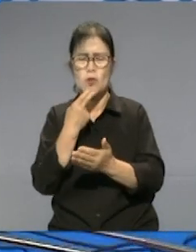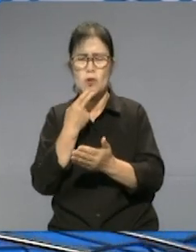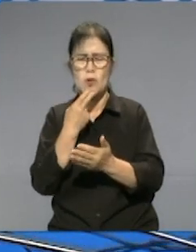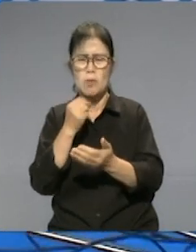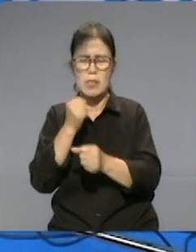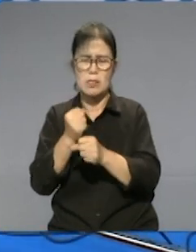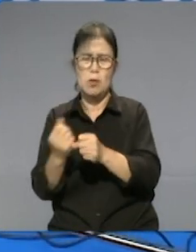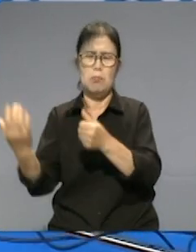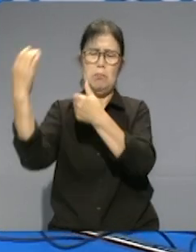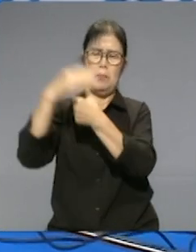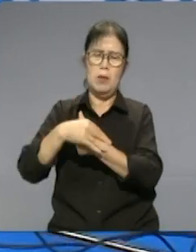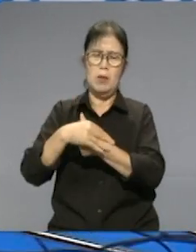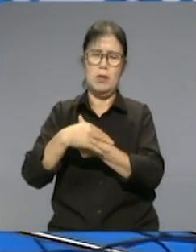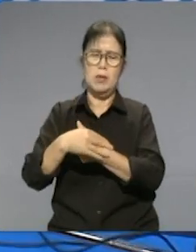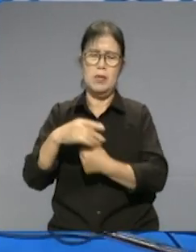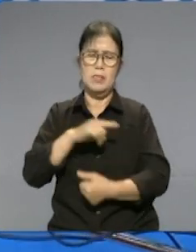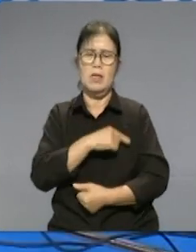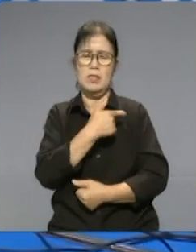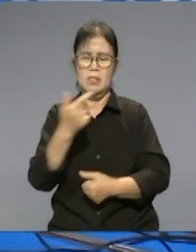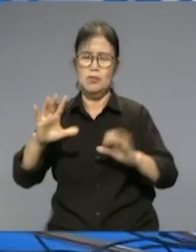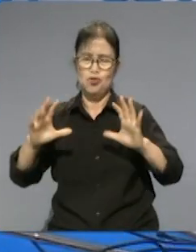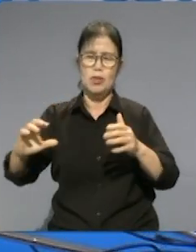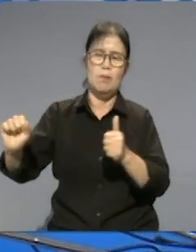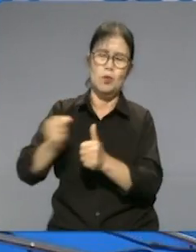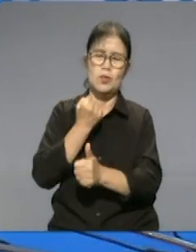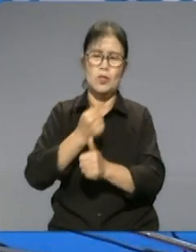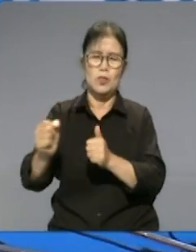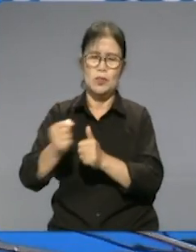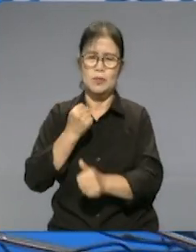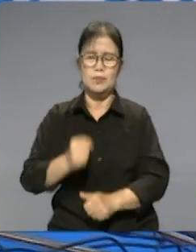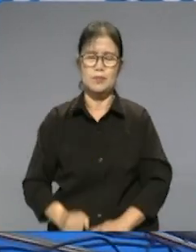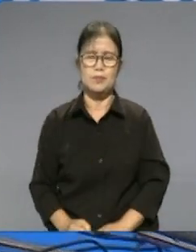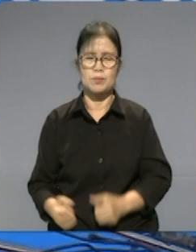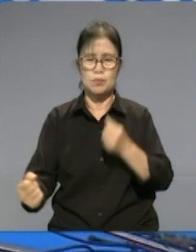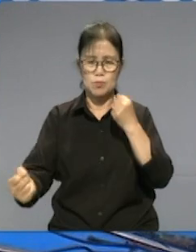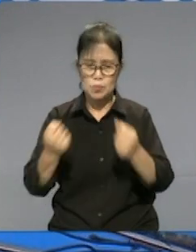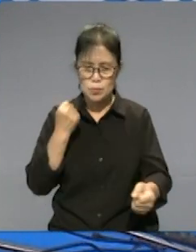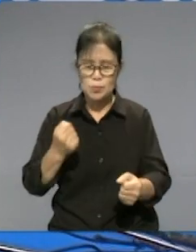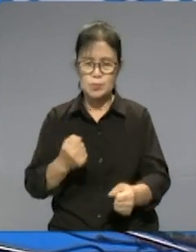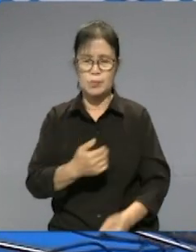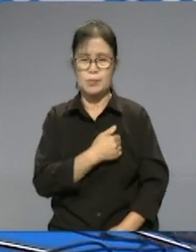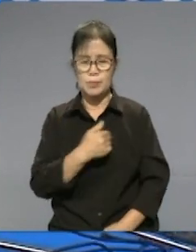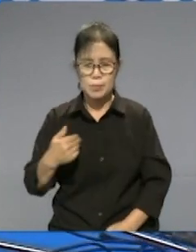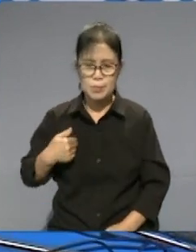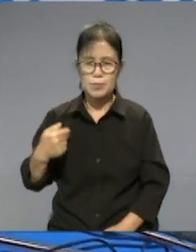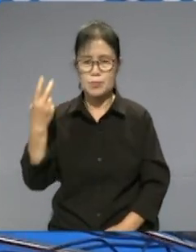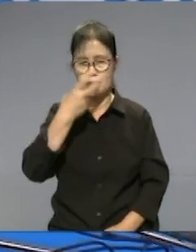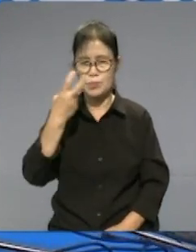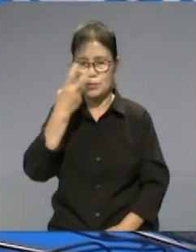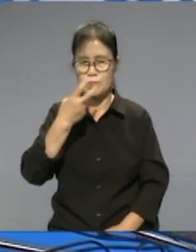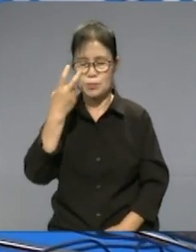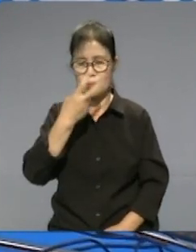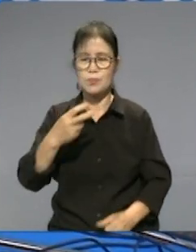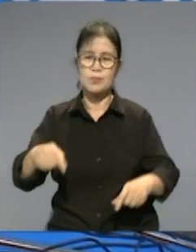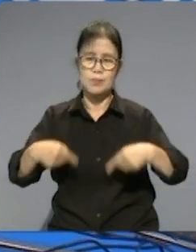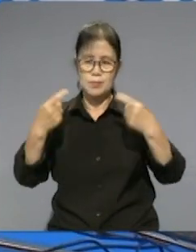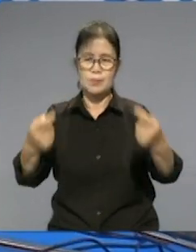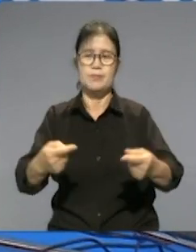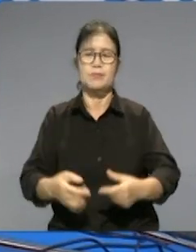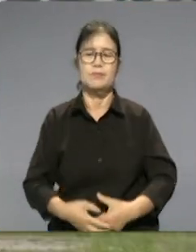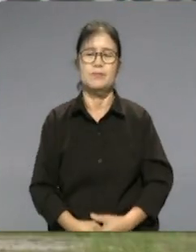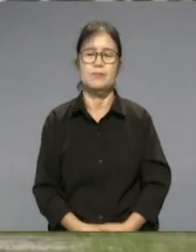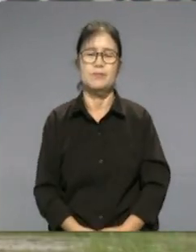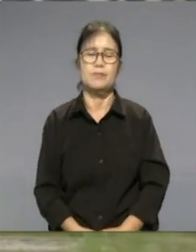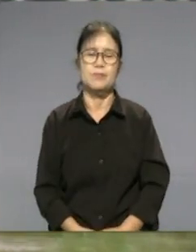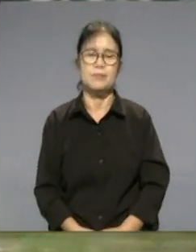것이 가장 큰 국가폭력입니다. 그럼에도 불구하고 당당하게 수사에